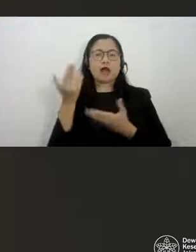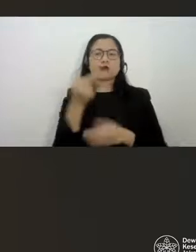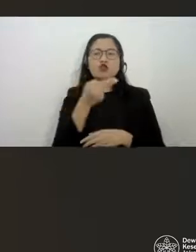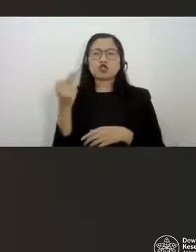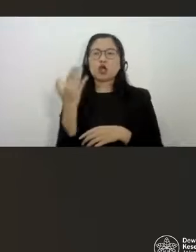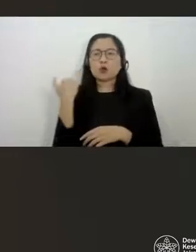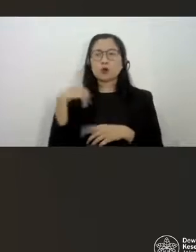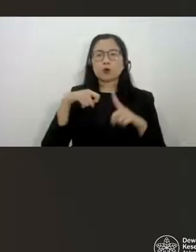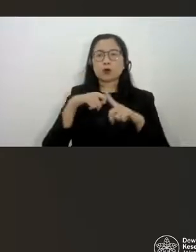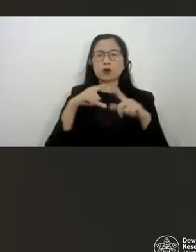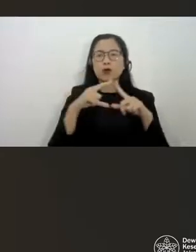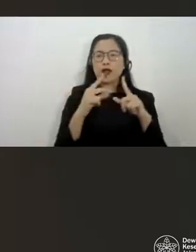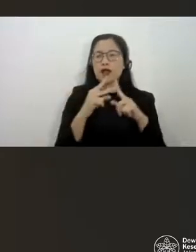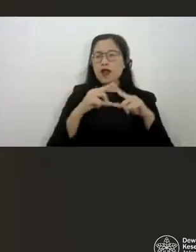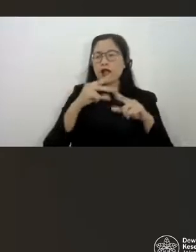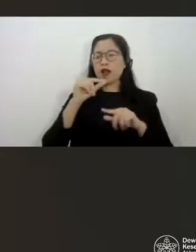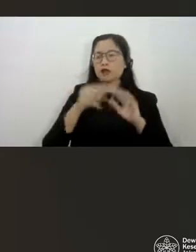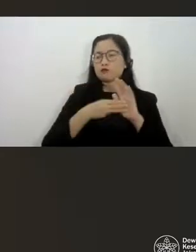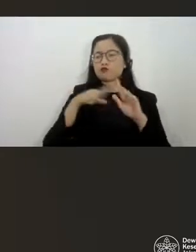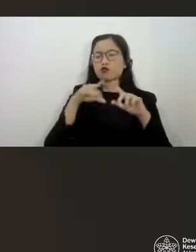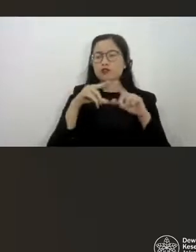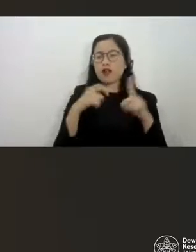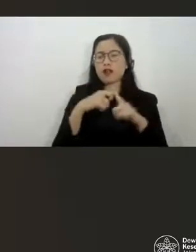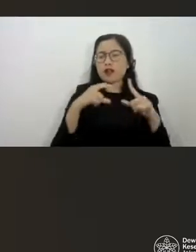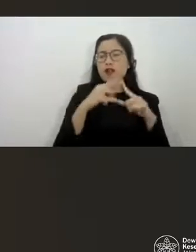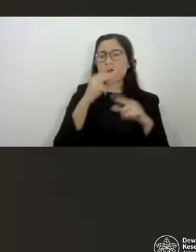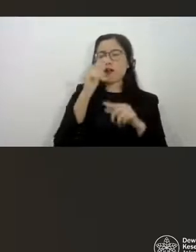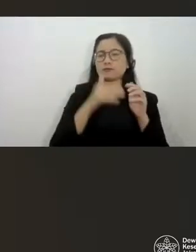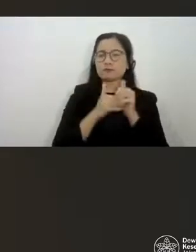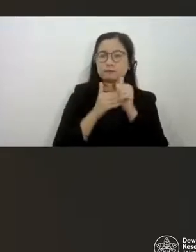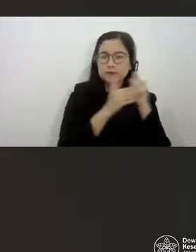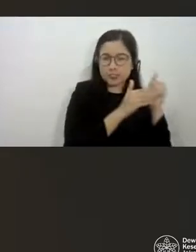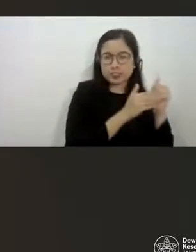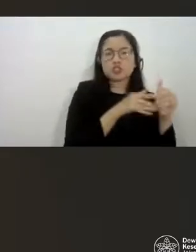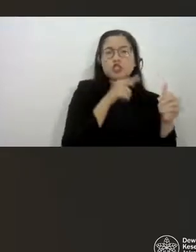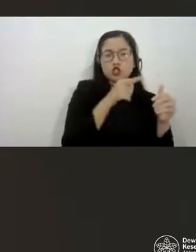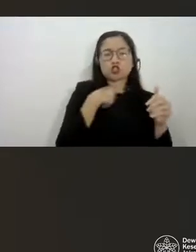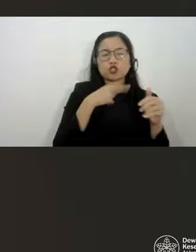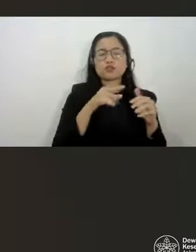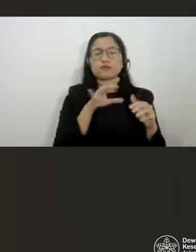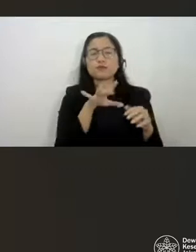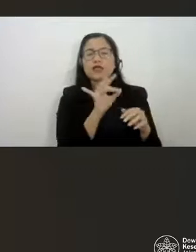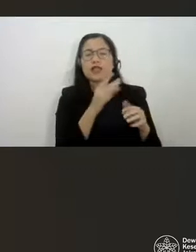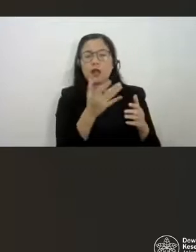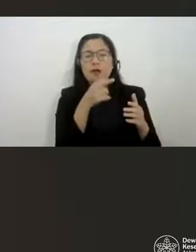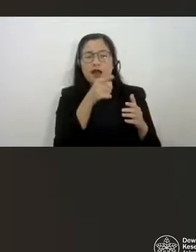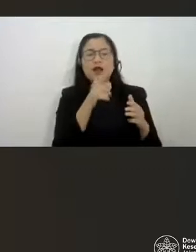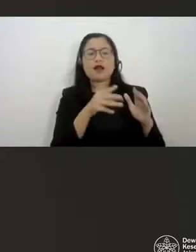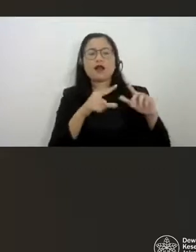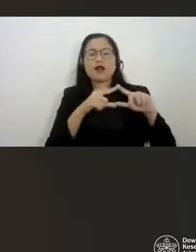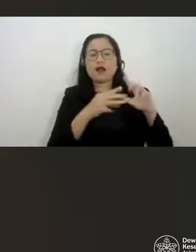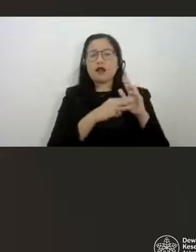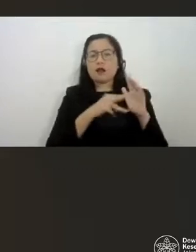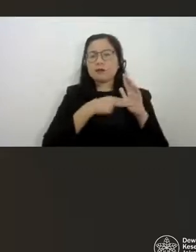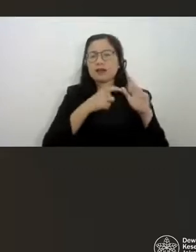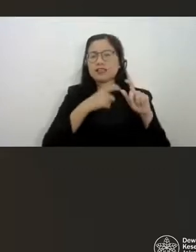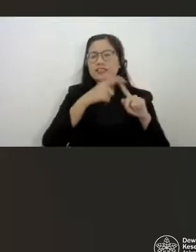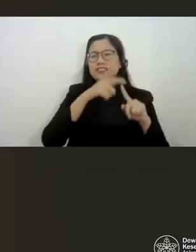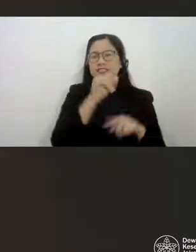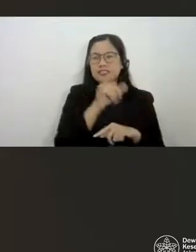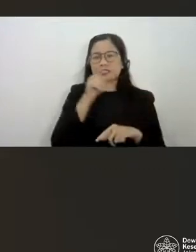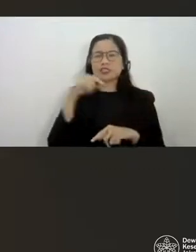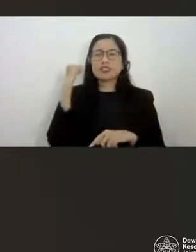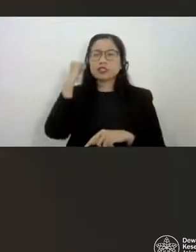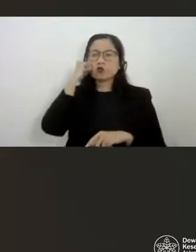Muzakkar yang kemudian memilih ikut amnesti. Ibunya, Haji